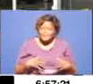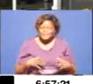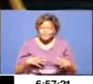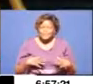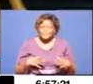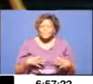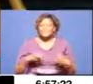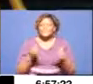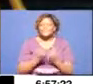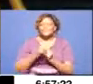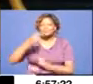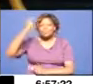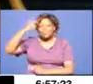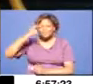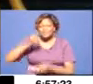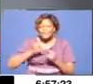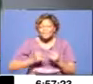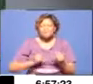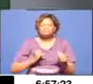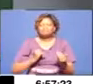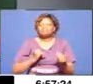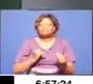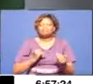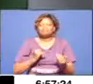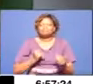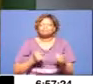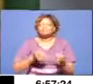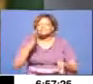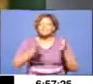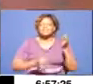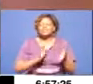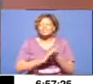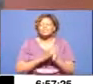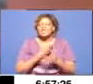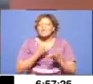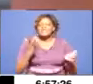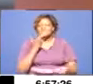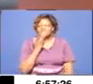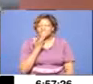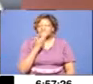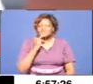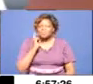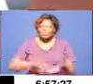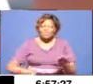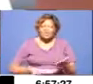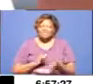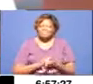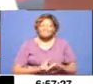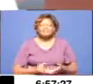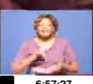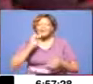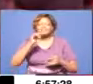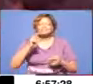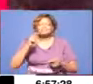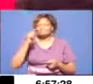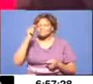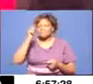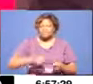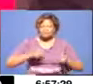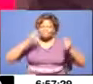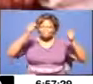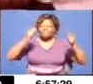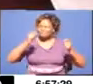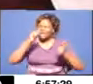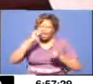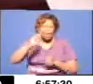na kutekeleza haki bila upendeleo. Jaji mkuu alisema kuwa athari za kuitisha mgomo wa idara ya mahakama ni mbaya. Aliendelea kusema